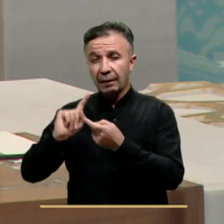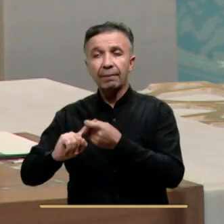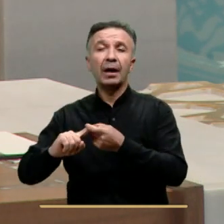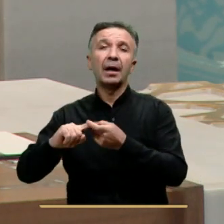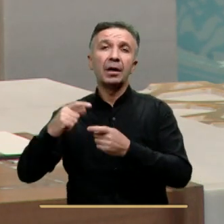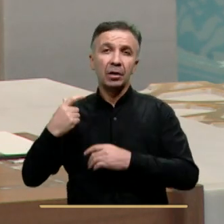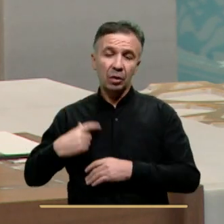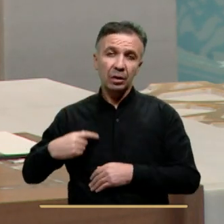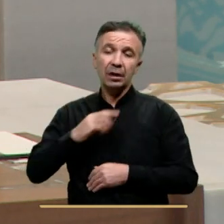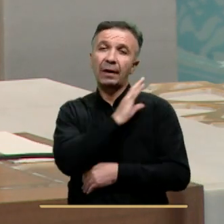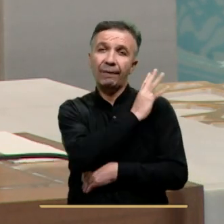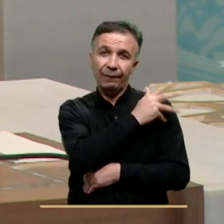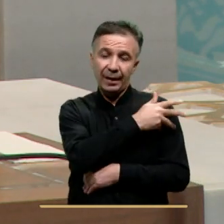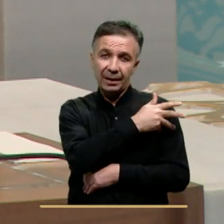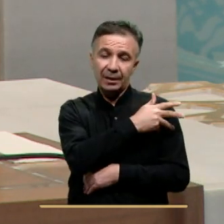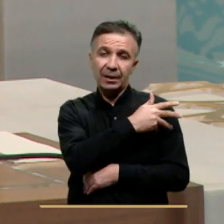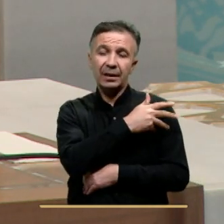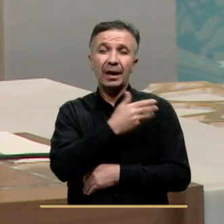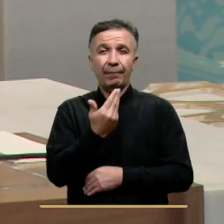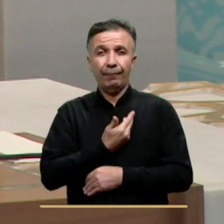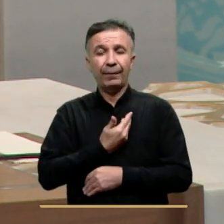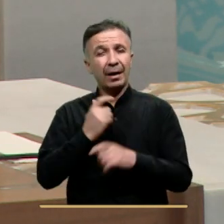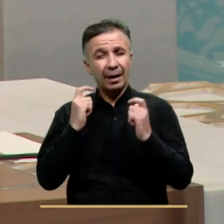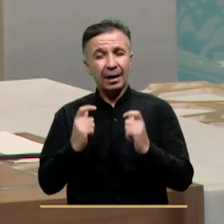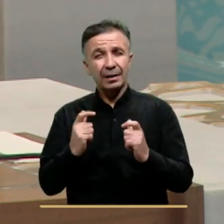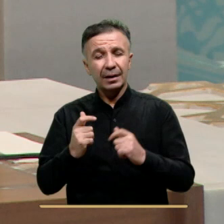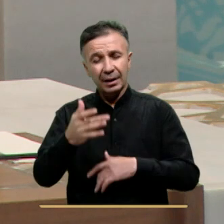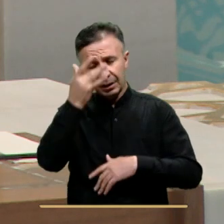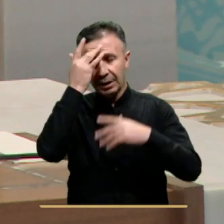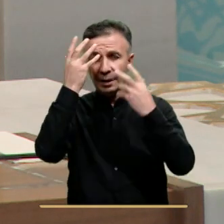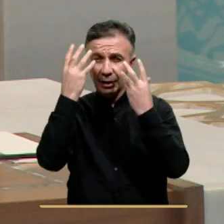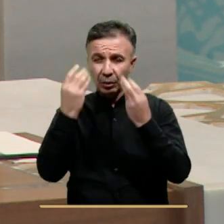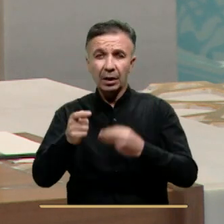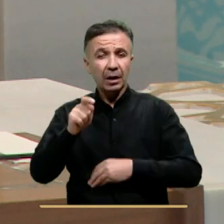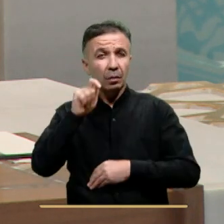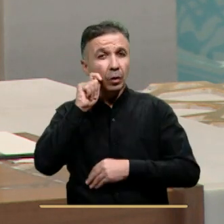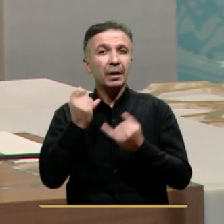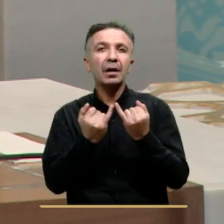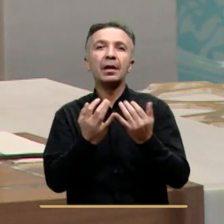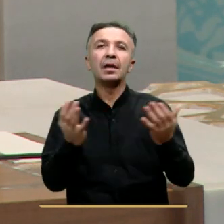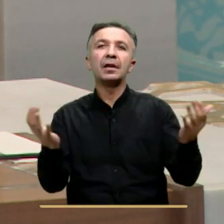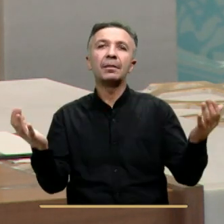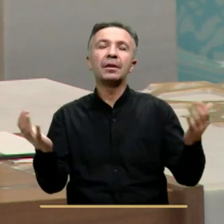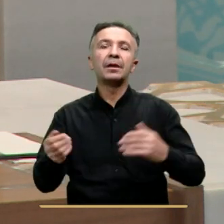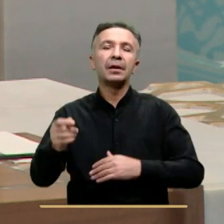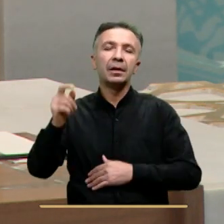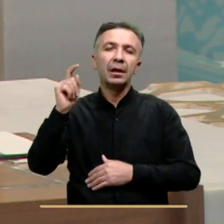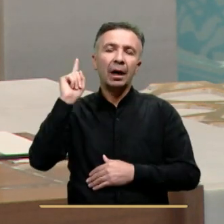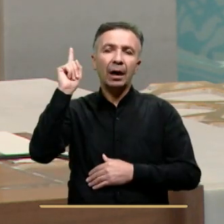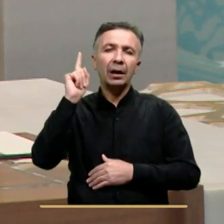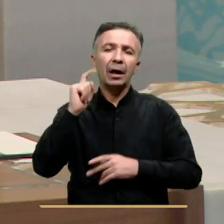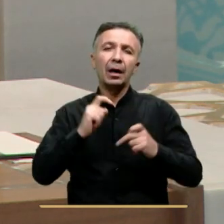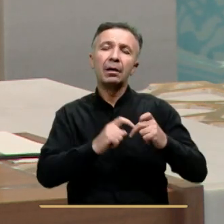özellikle Filistin'de Gazze'de şehadete Erişen Mümin kardeşlerimize rahmetiyle